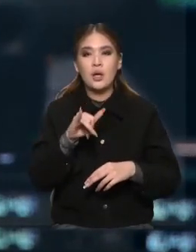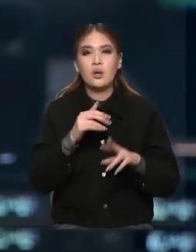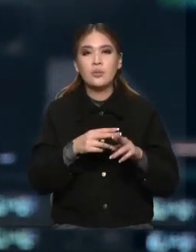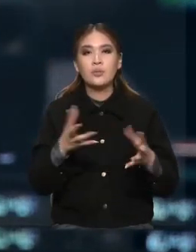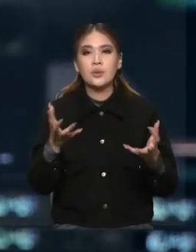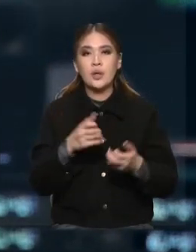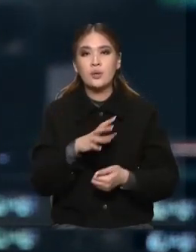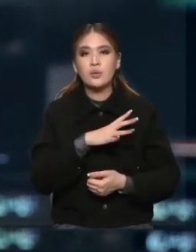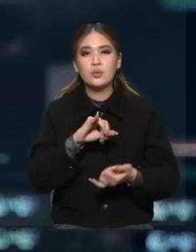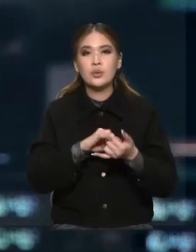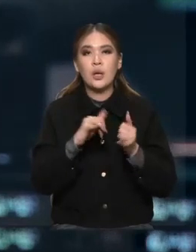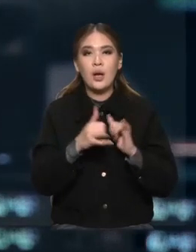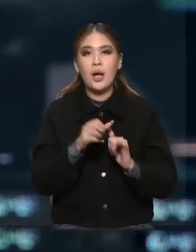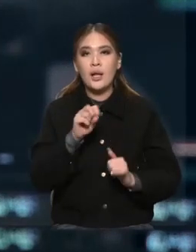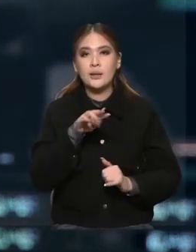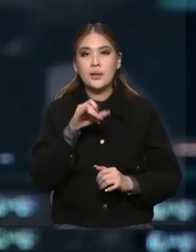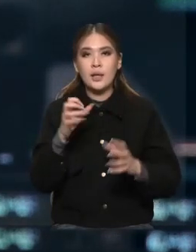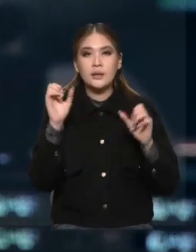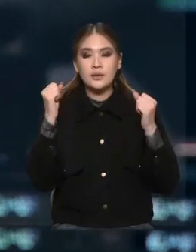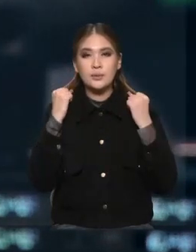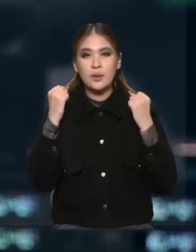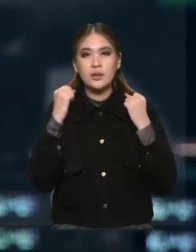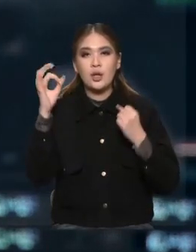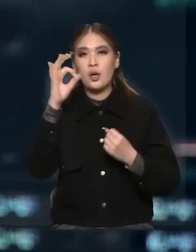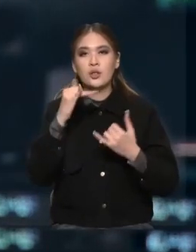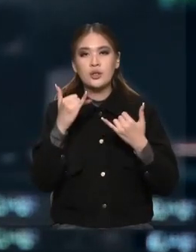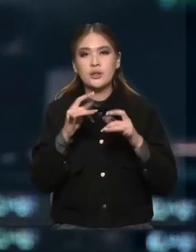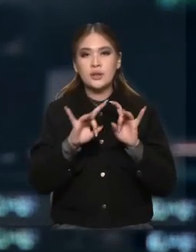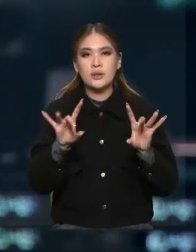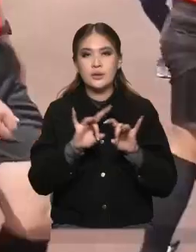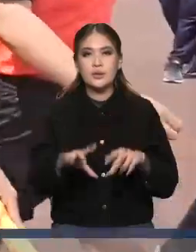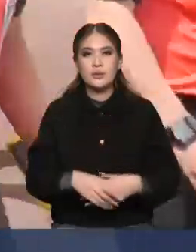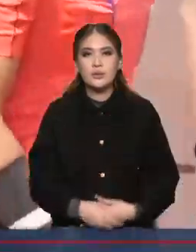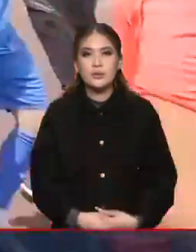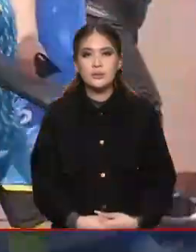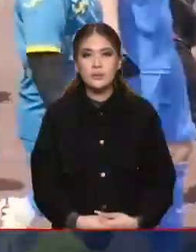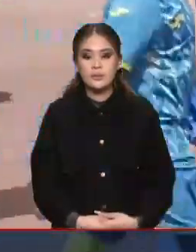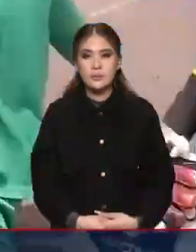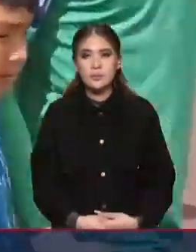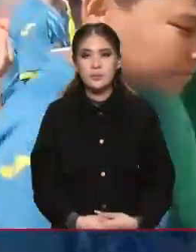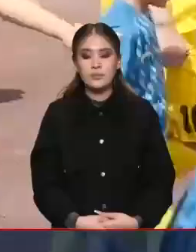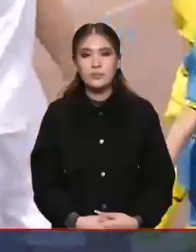своем поле усть-каменогорский «Алтай». О спортивных баталиях наш корреспондент.